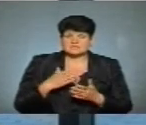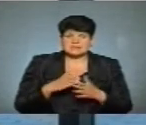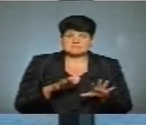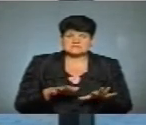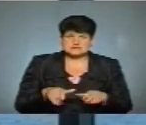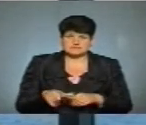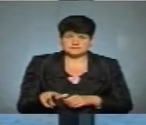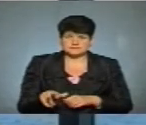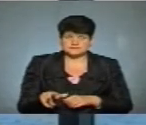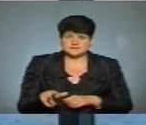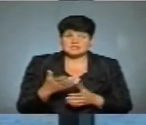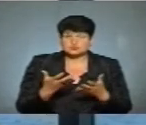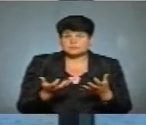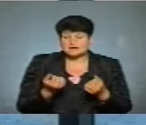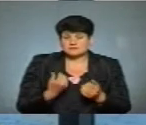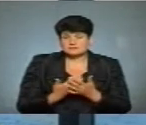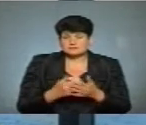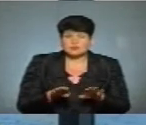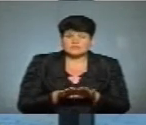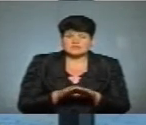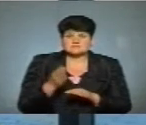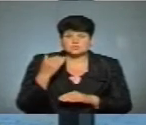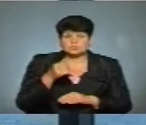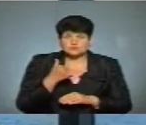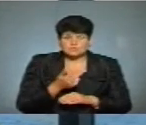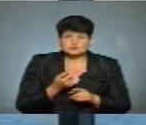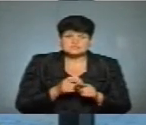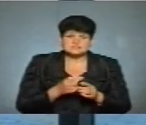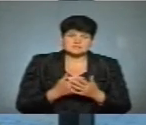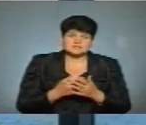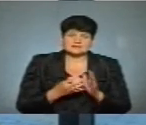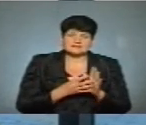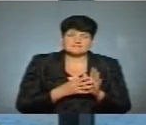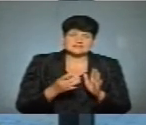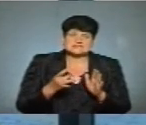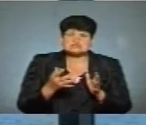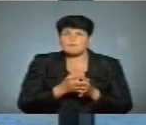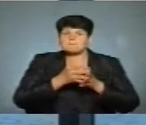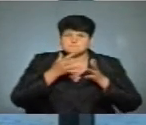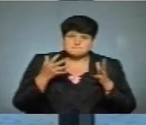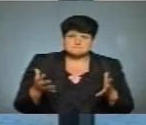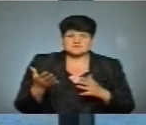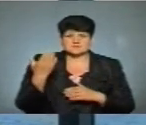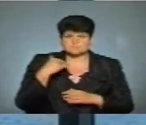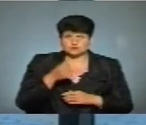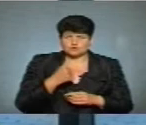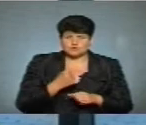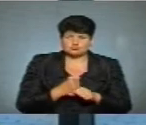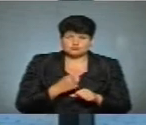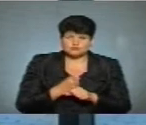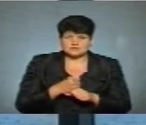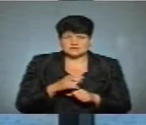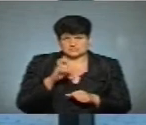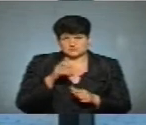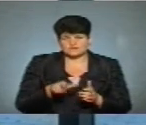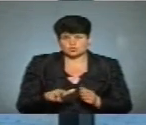місцевих. Якщо брати в порівняння з минулими роками, то це, для прикладу, 9 разів більше, ніж минулого року ми зробили по державних